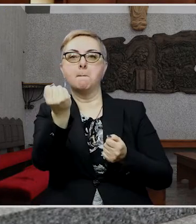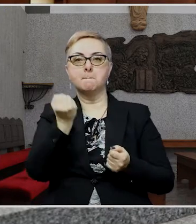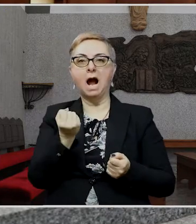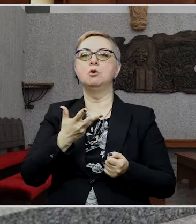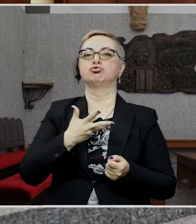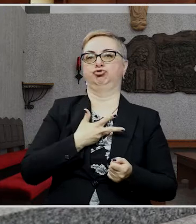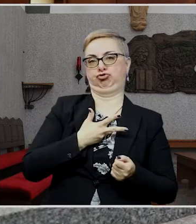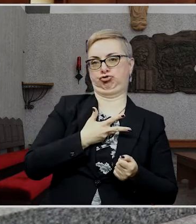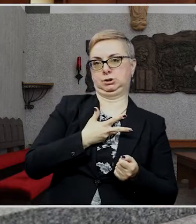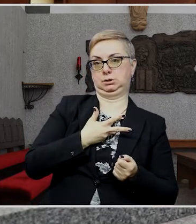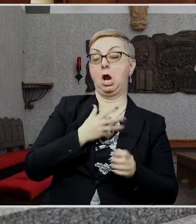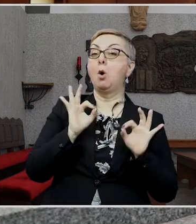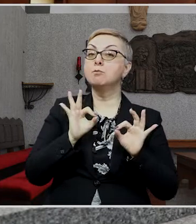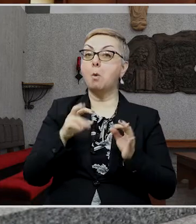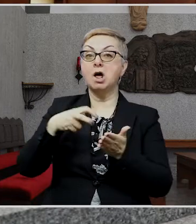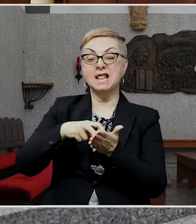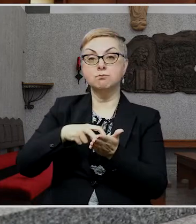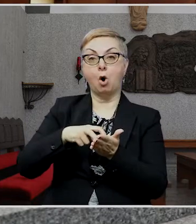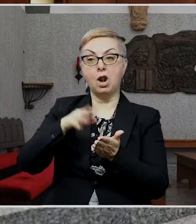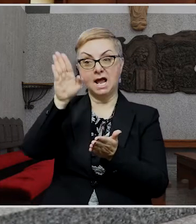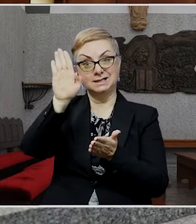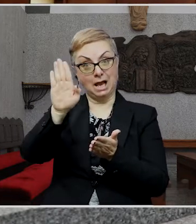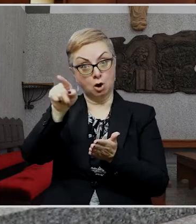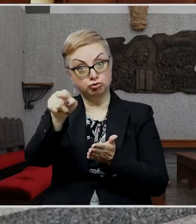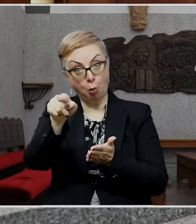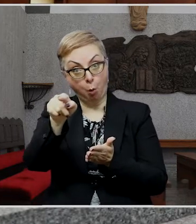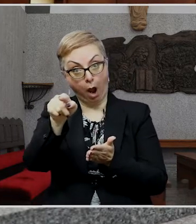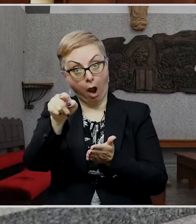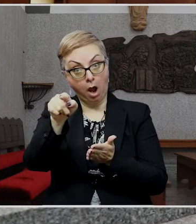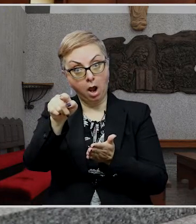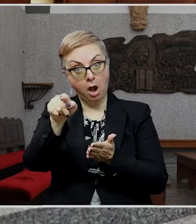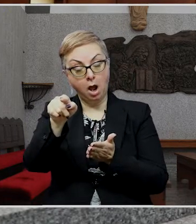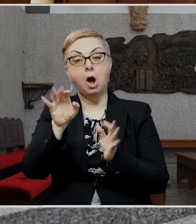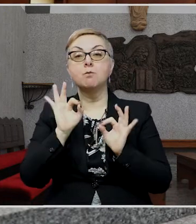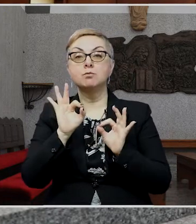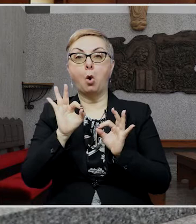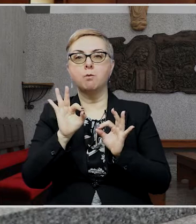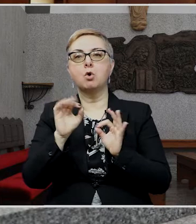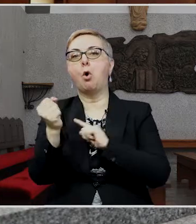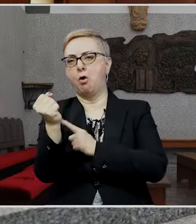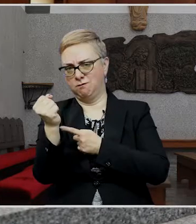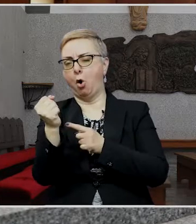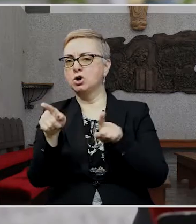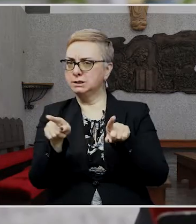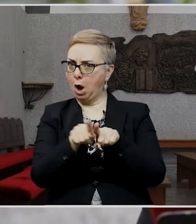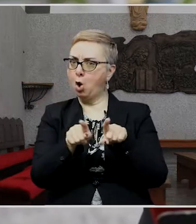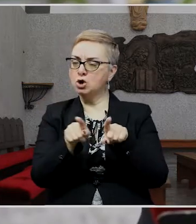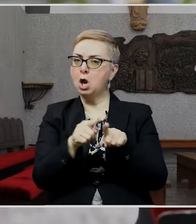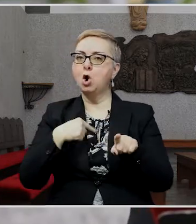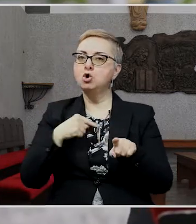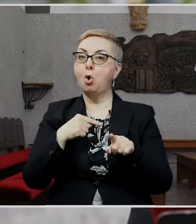è proprio per questa debolezza di mosè oltre che per la sua forza ne